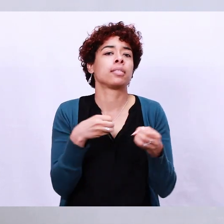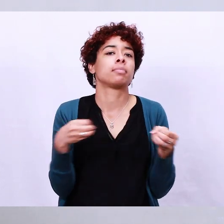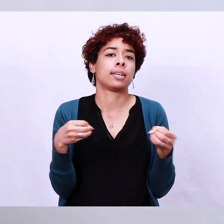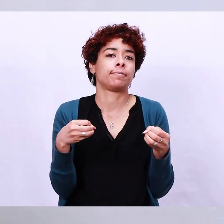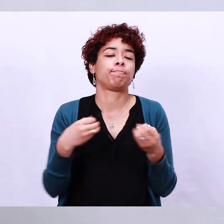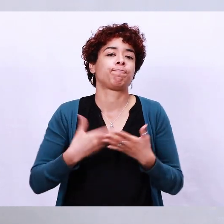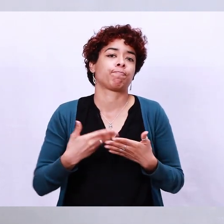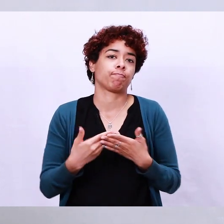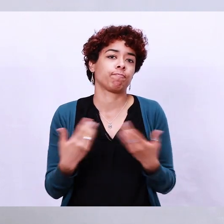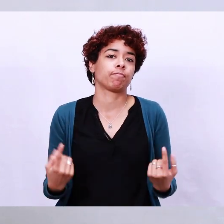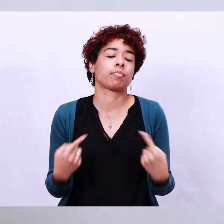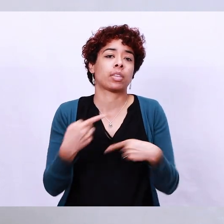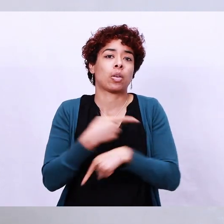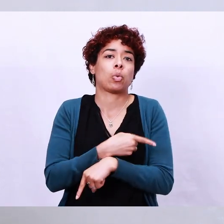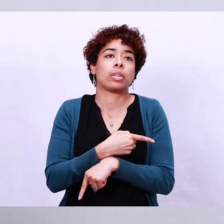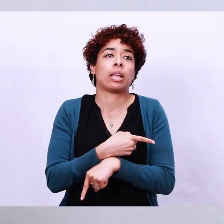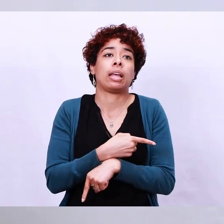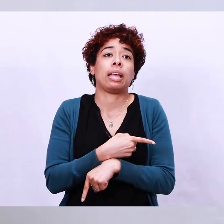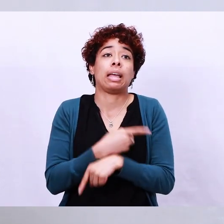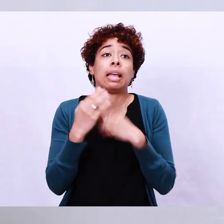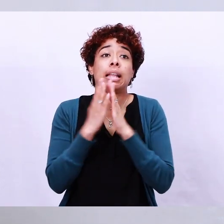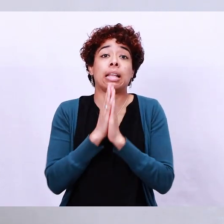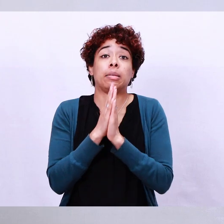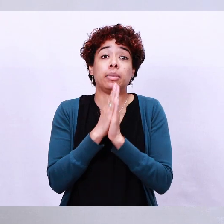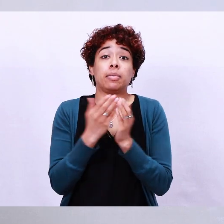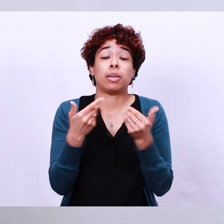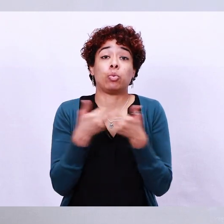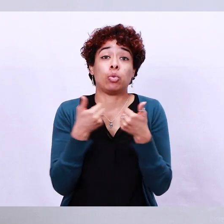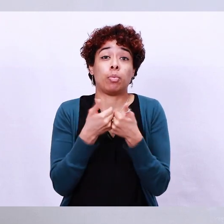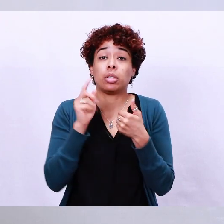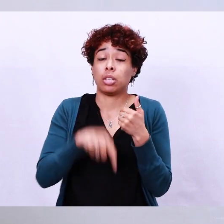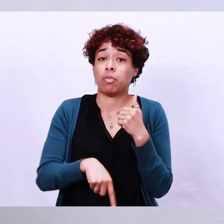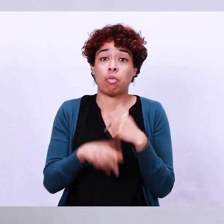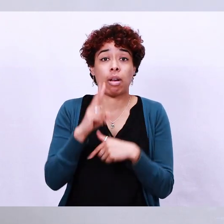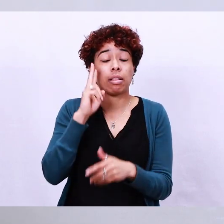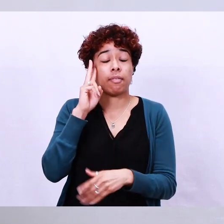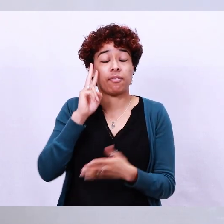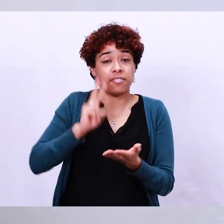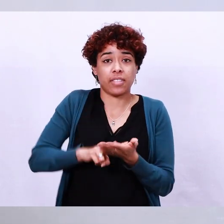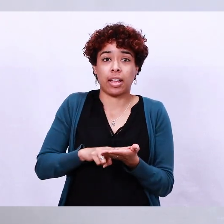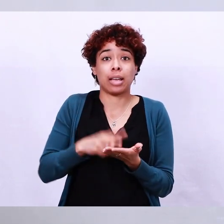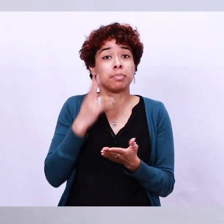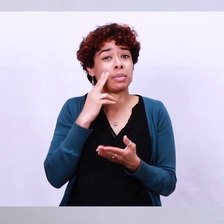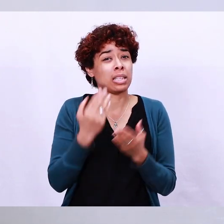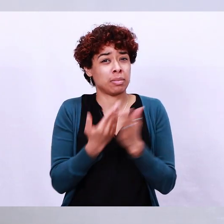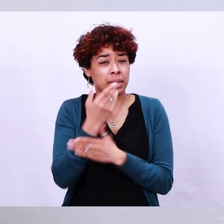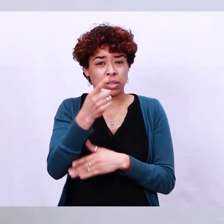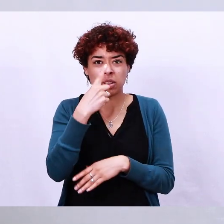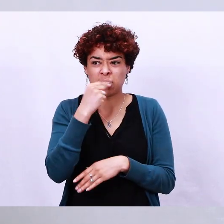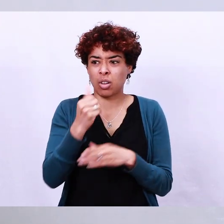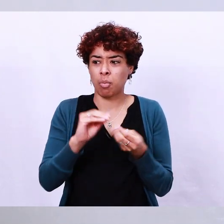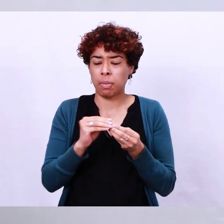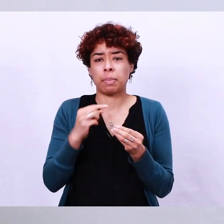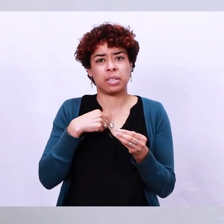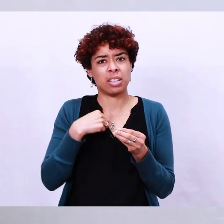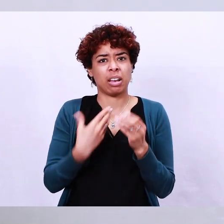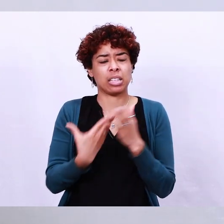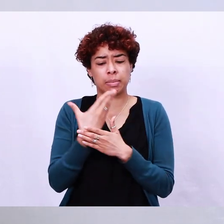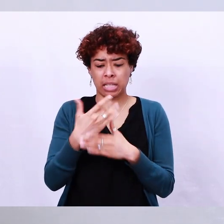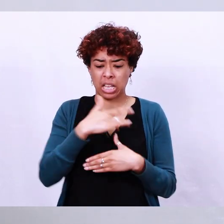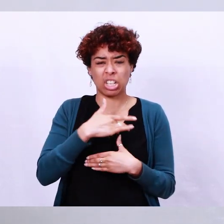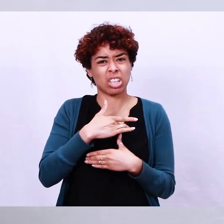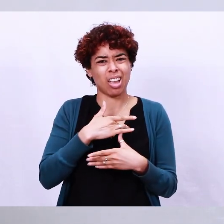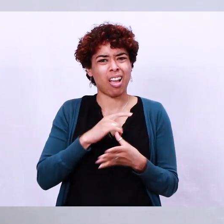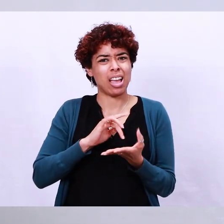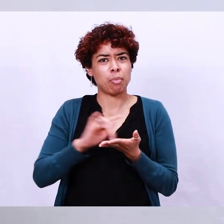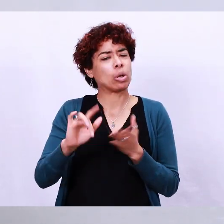Au contraire, la Bible nous pousse à être authentiques. Et si tu as ce problème ce matin, de dire j'ai l'hypocrisie dans mon cœur, Dieu veut te